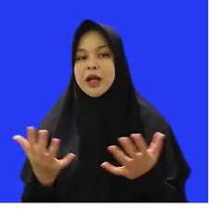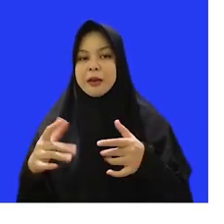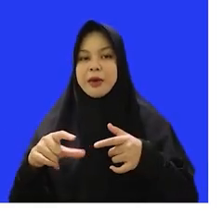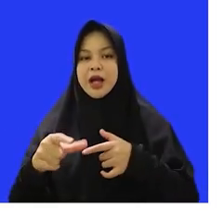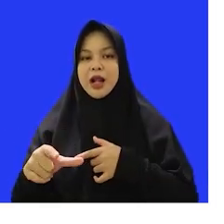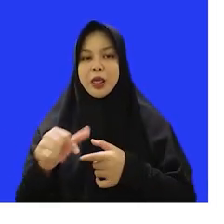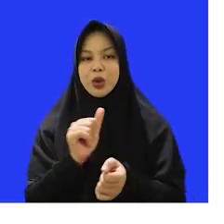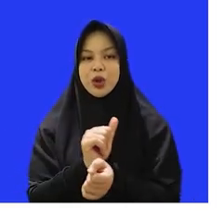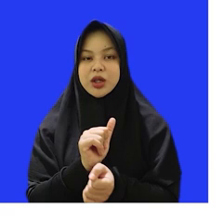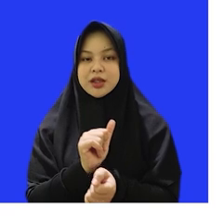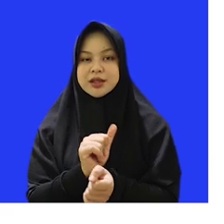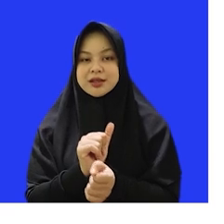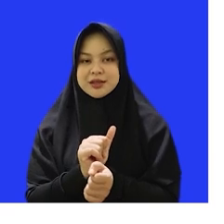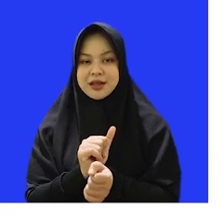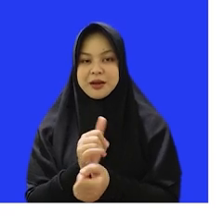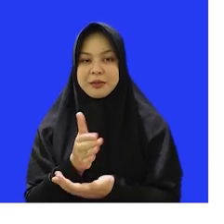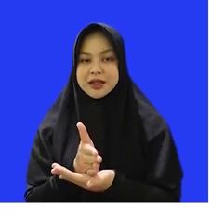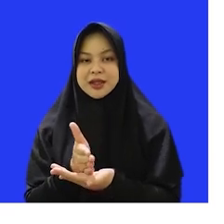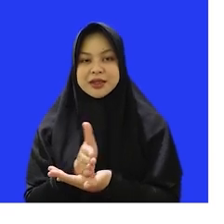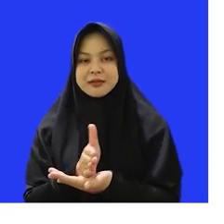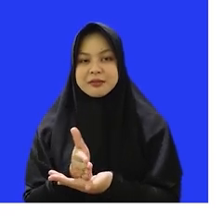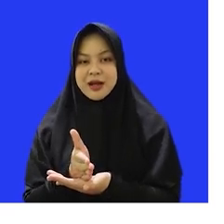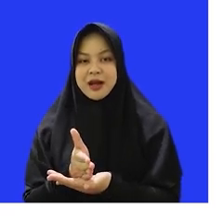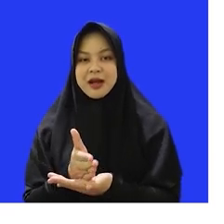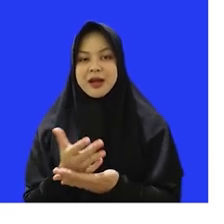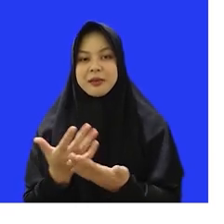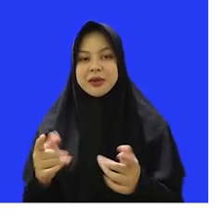Bagaimana alur kerja penerjemah disabilitas?